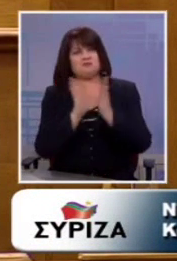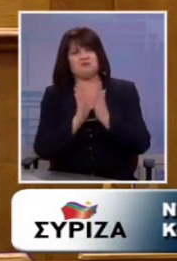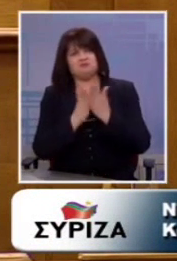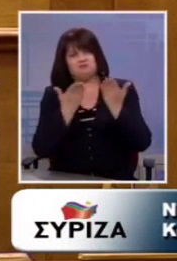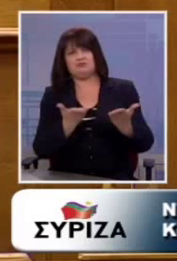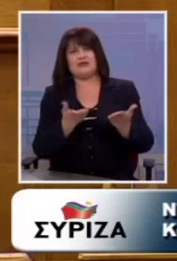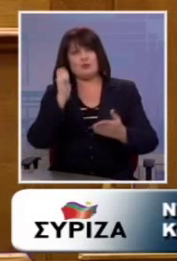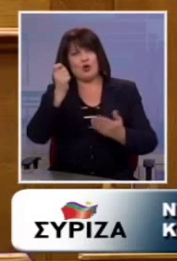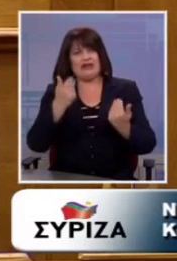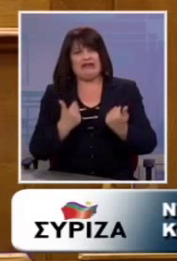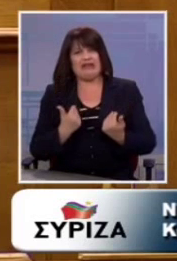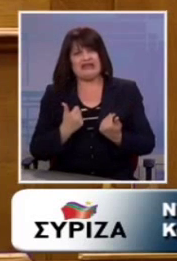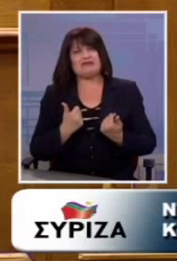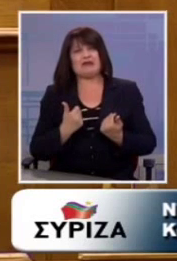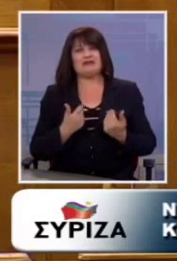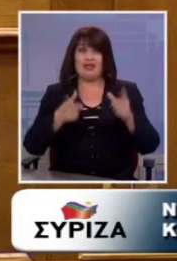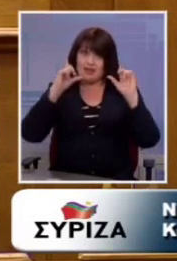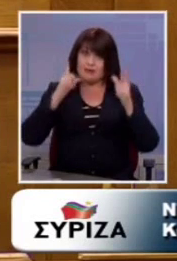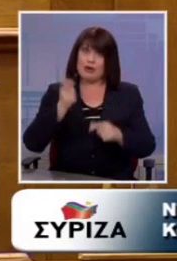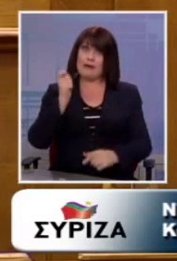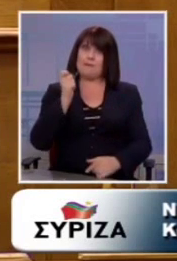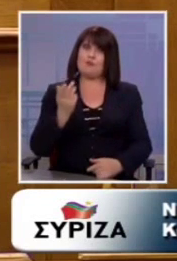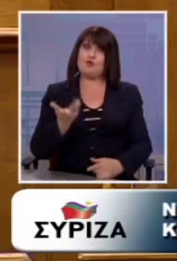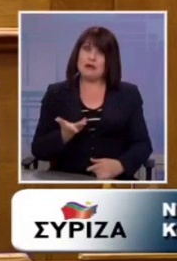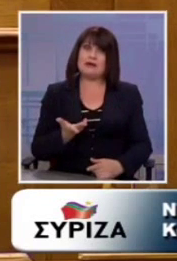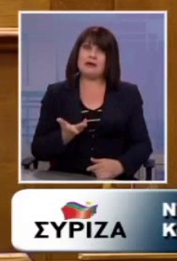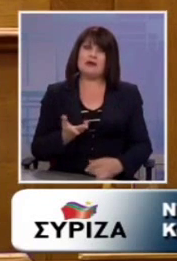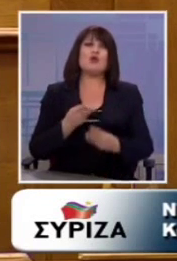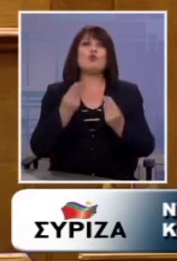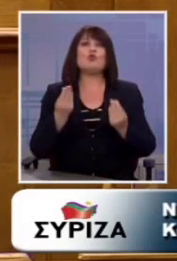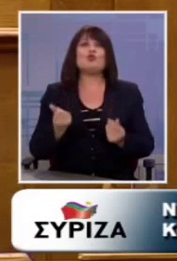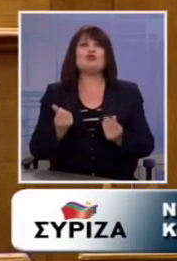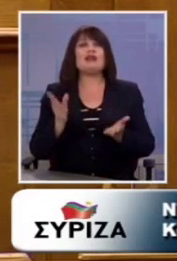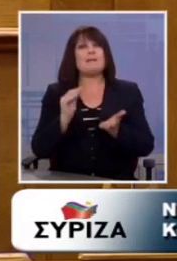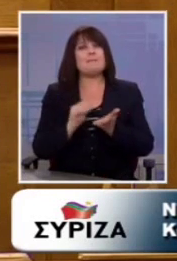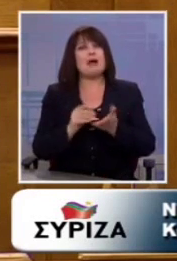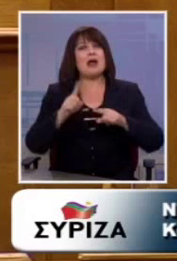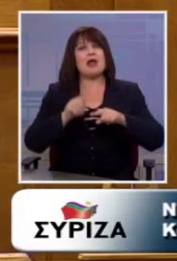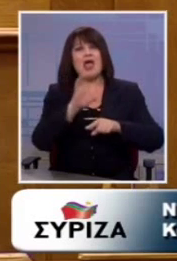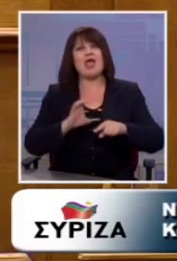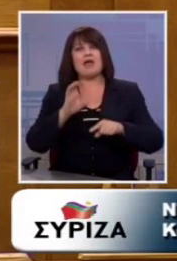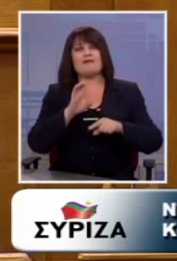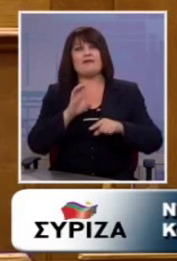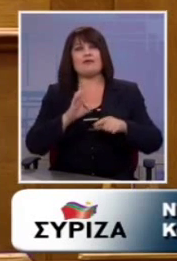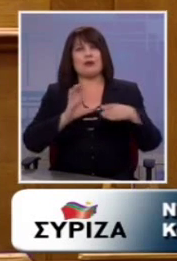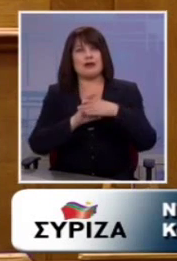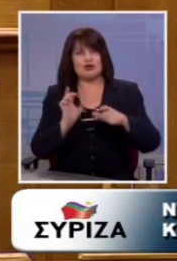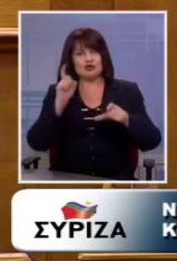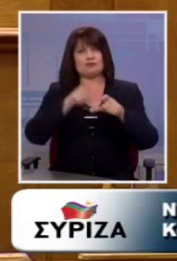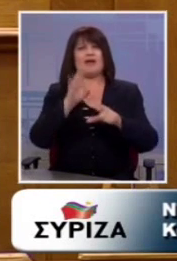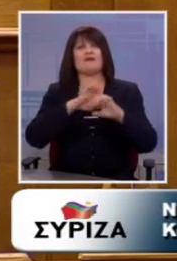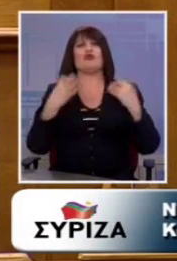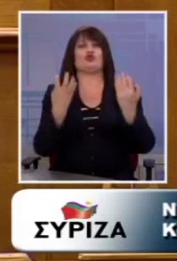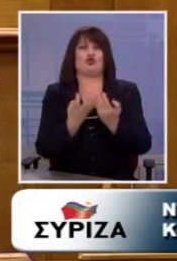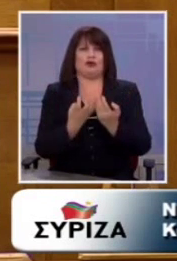αυτής της πολιτικής, της δημοκρατικής πολιτικής για την ουσιαστική επανένταξη της χώρας στην Ευρωπαϊκή Ένωση και την Ευρωζώνη.